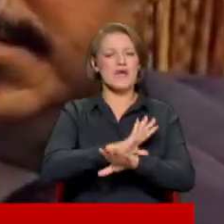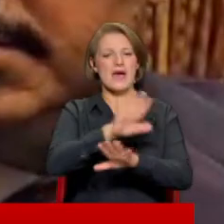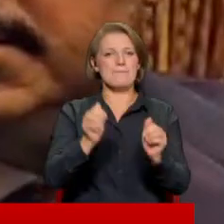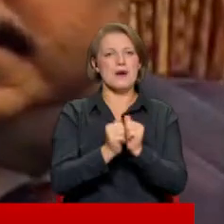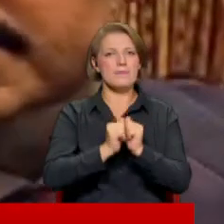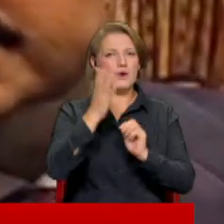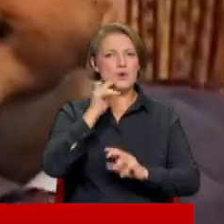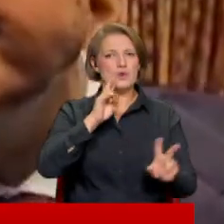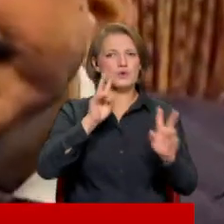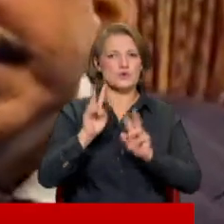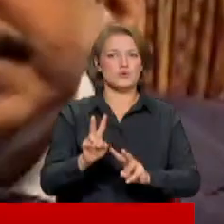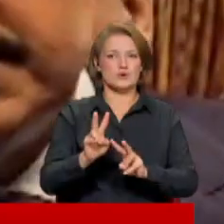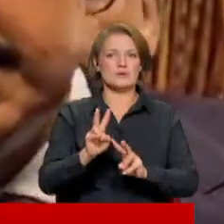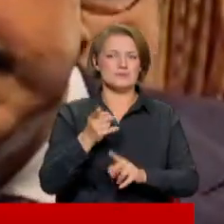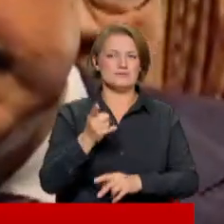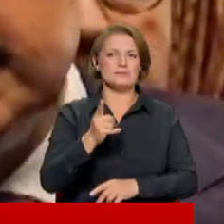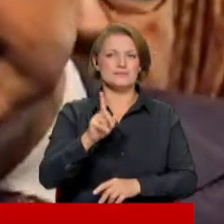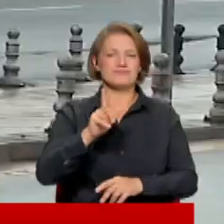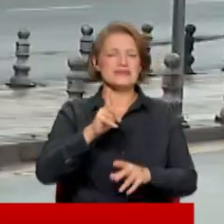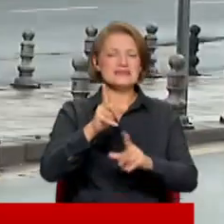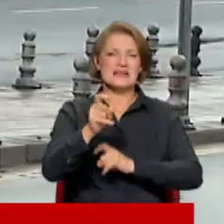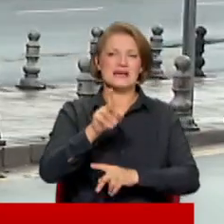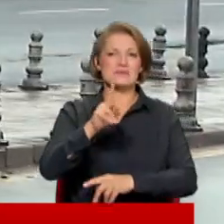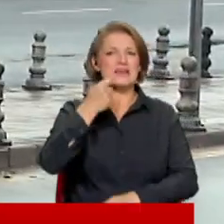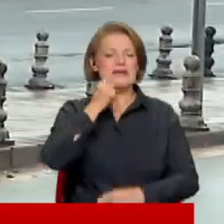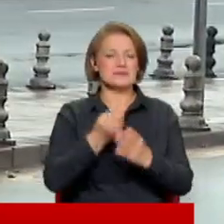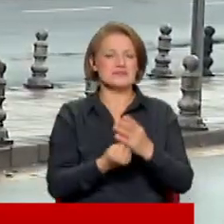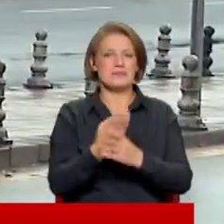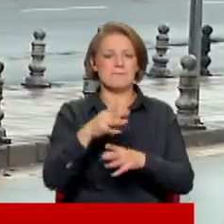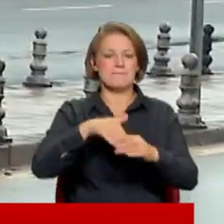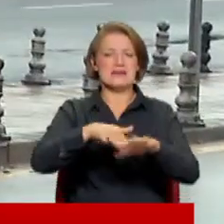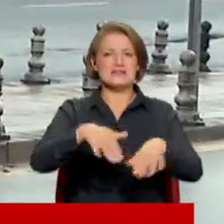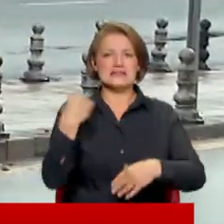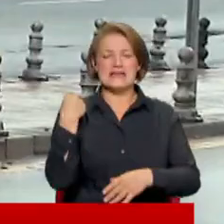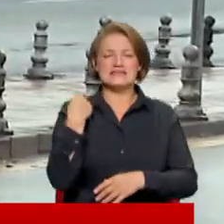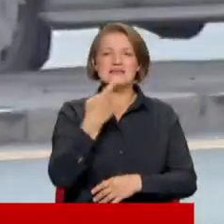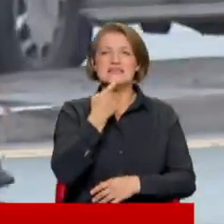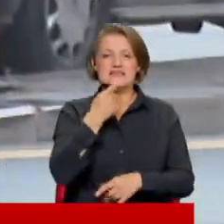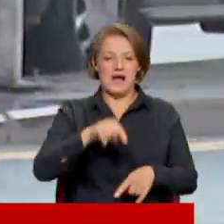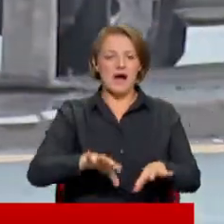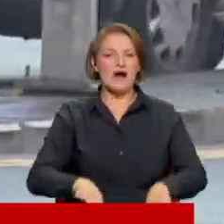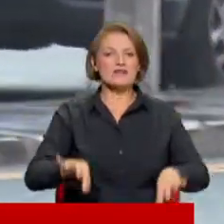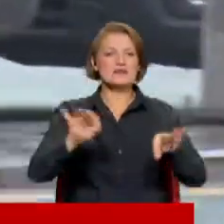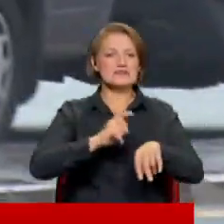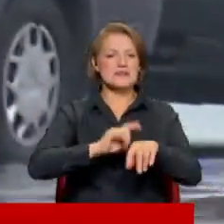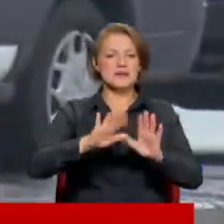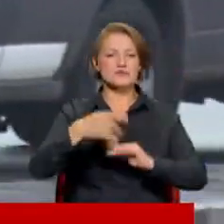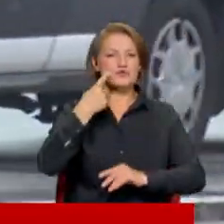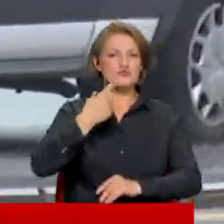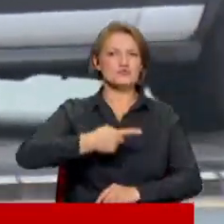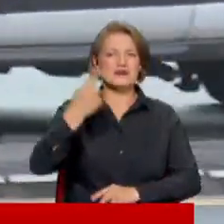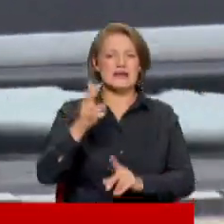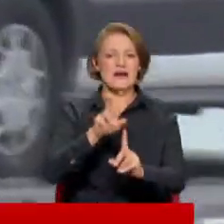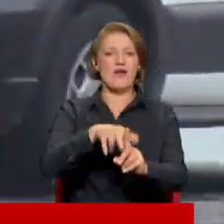Ama görünürde bir lav silahı gibi bir şey var yani. 1 Ekim sabahında meclis yeni yasama yılına hazırlanmış, saatler sonra